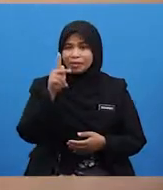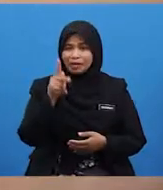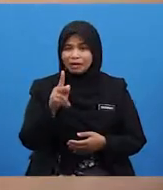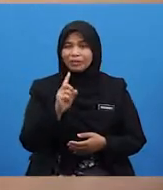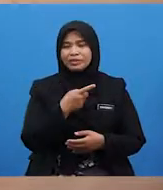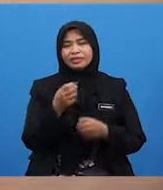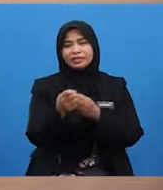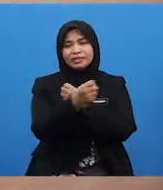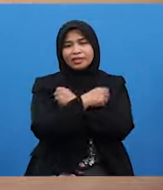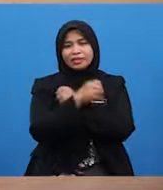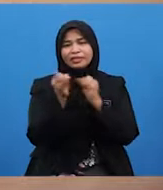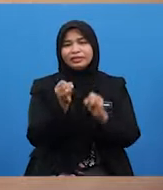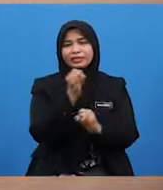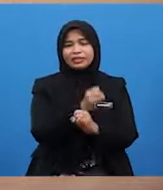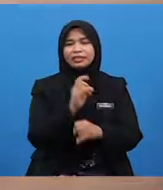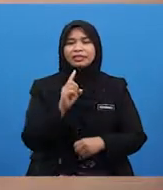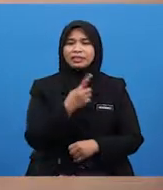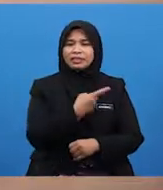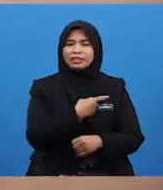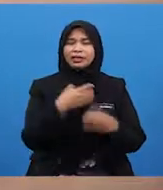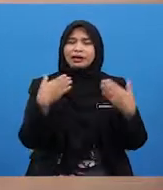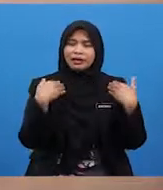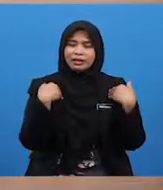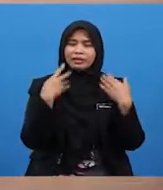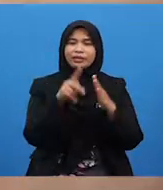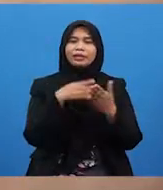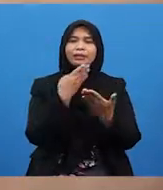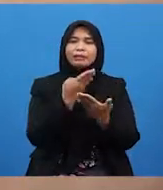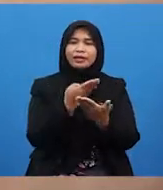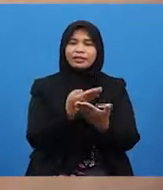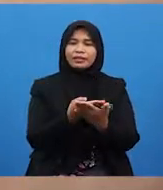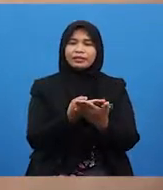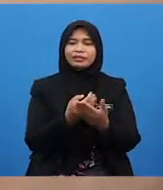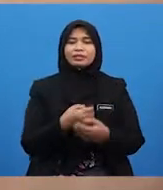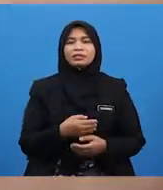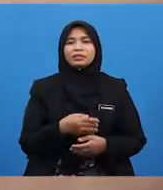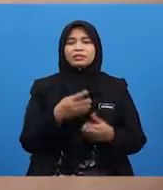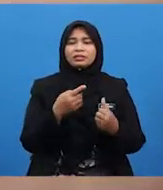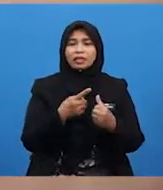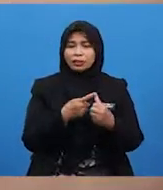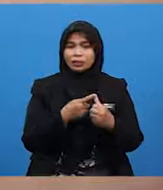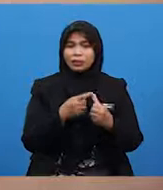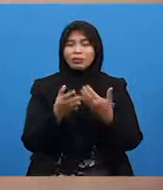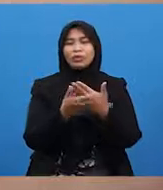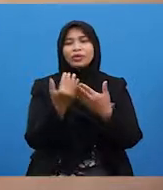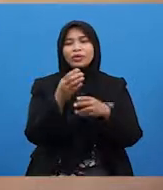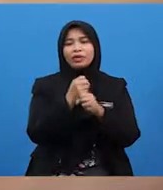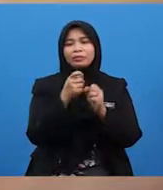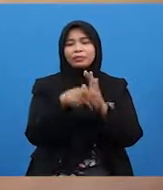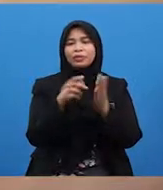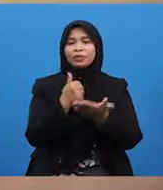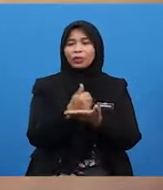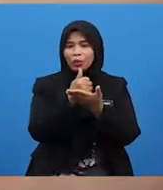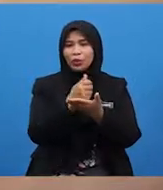disarankan untuk menyayangi jiran kita. Terdapat juga beberapa kebaikan. Antaranya ialah mudah mendapat pertolongan apabila